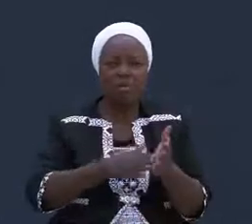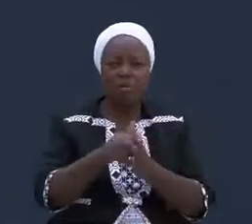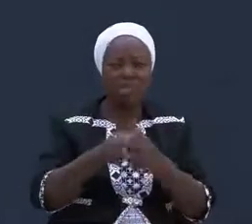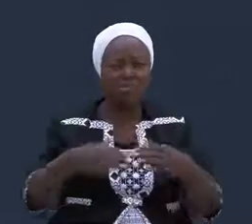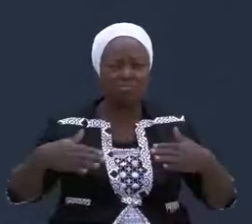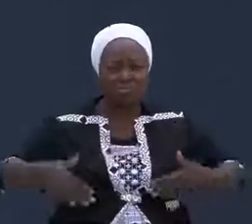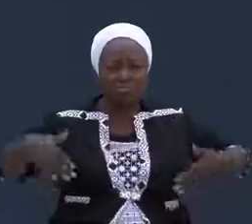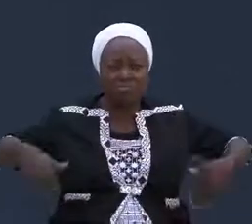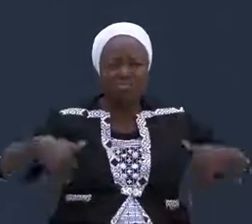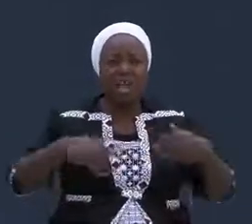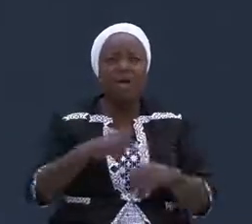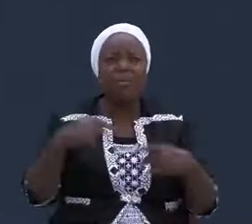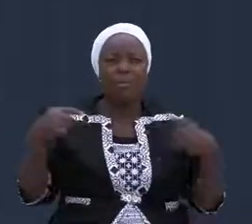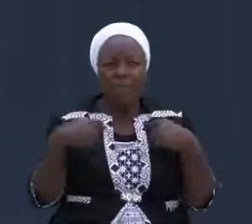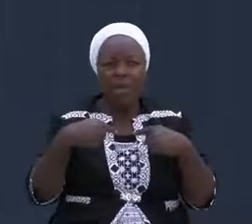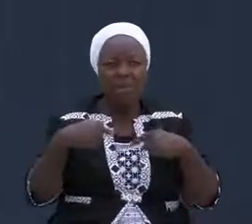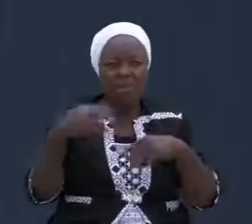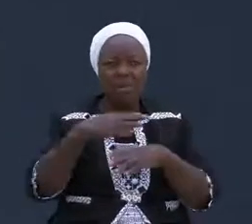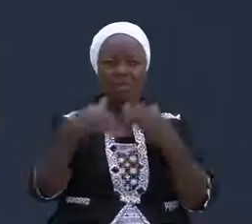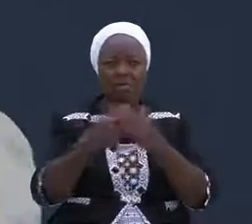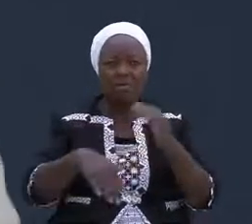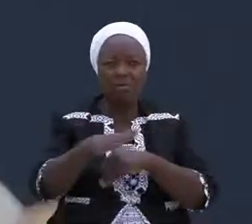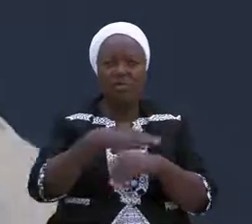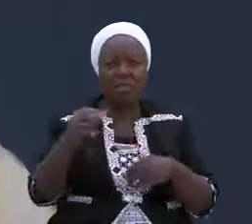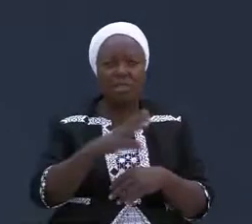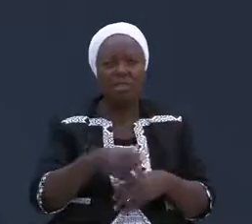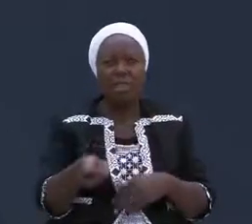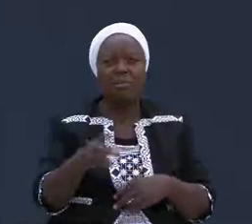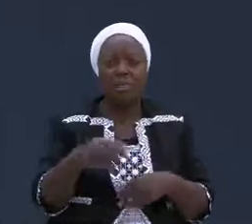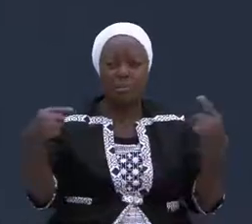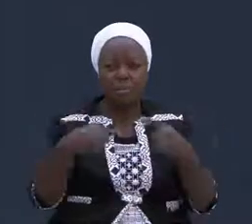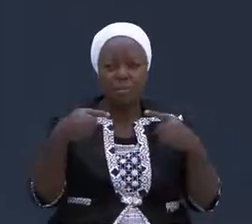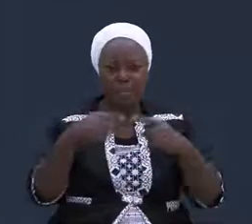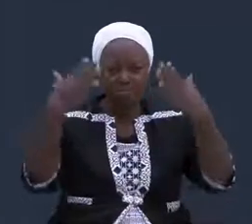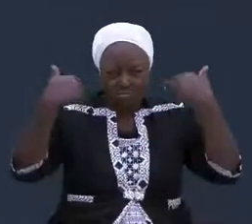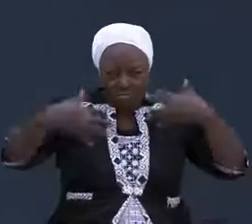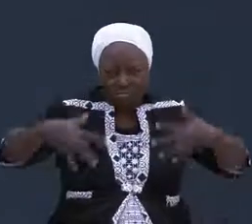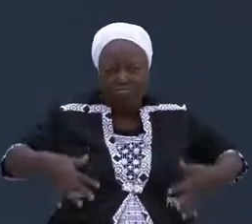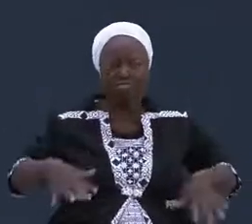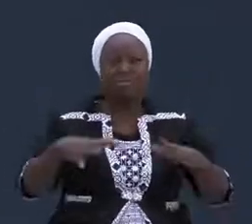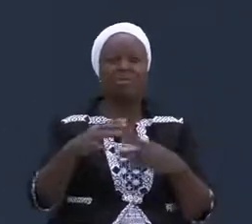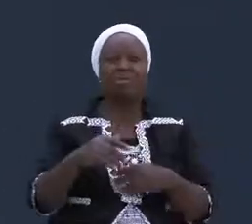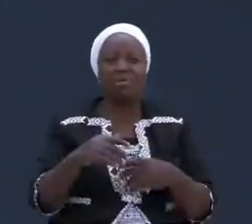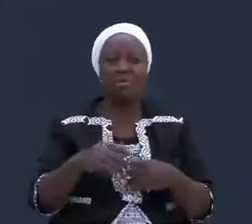jointures, les douleurs dans les jointures, les douleurs dans tout le